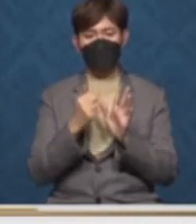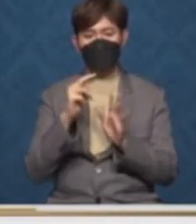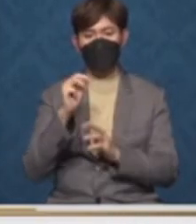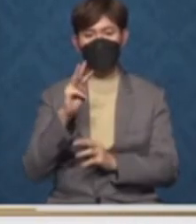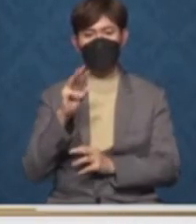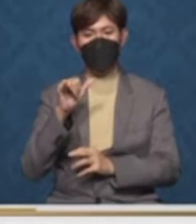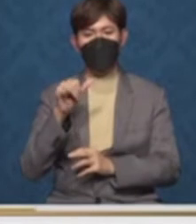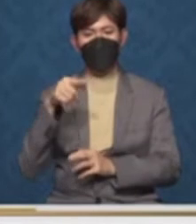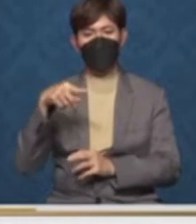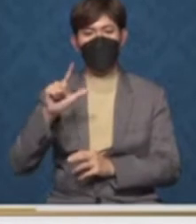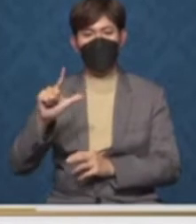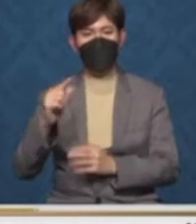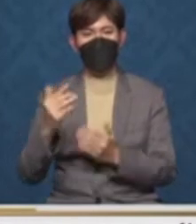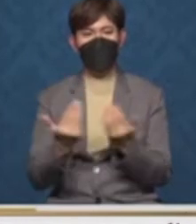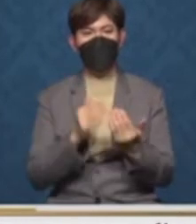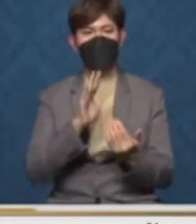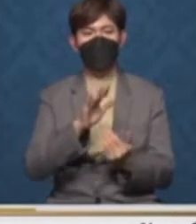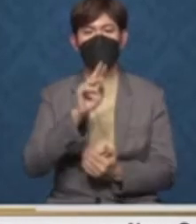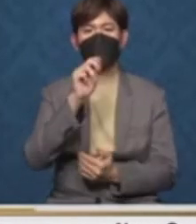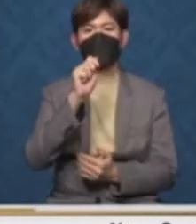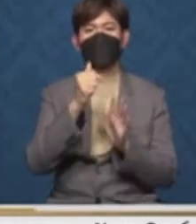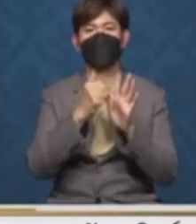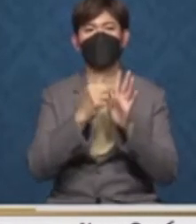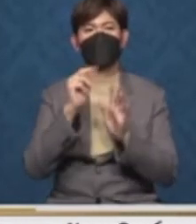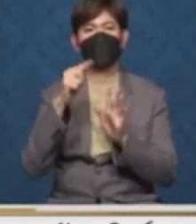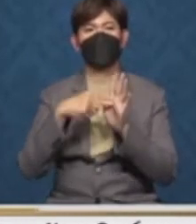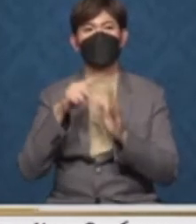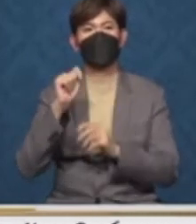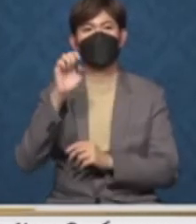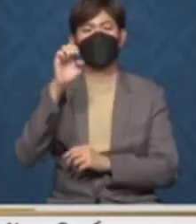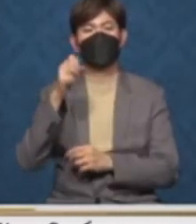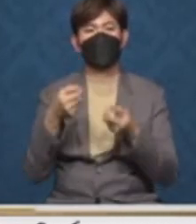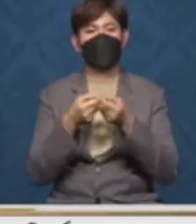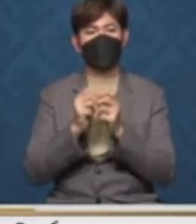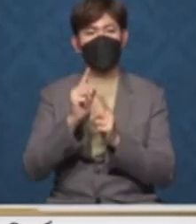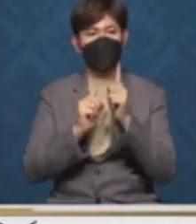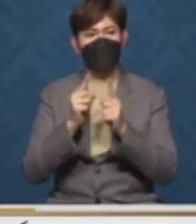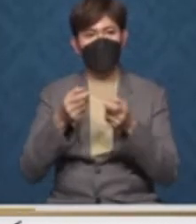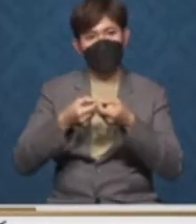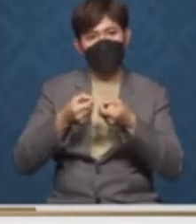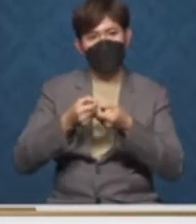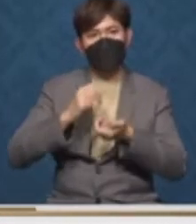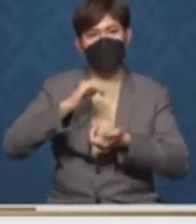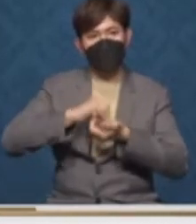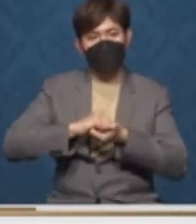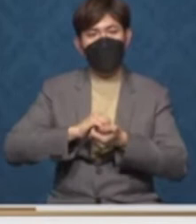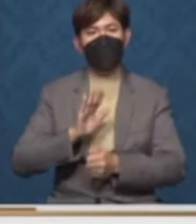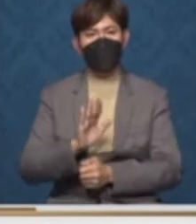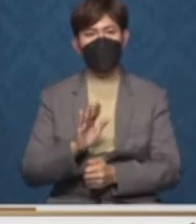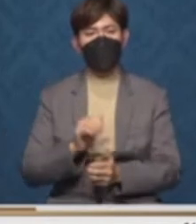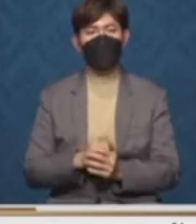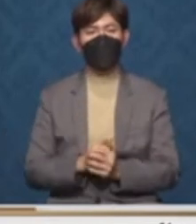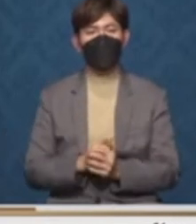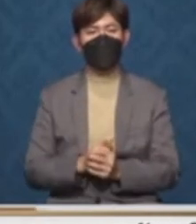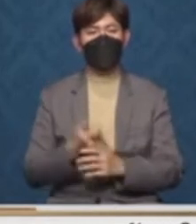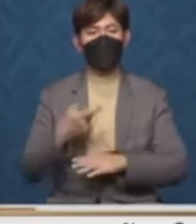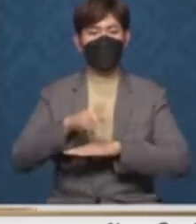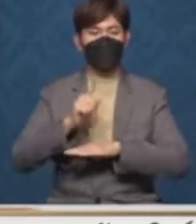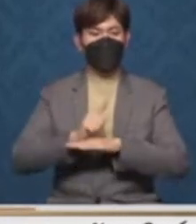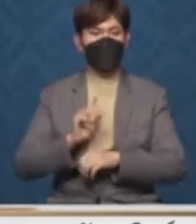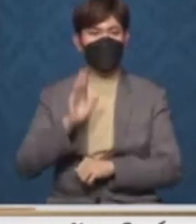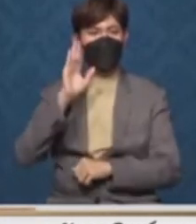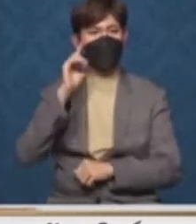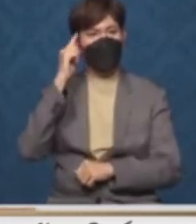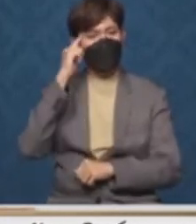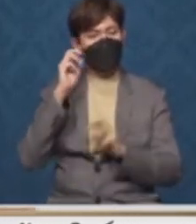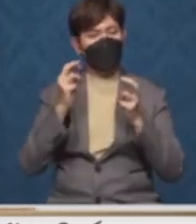กายนะครับเป็นลูกชายของนายอานัทอํานวยพลเนี่ย เ ป็นผู้ถือหุ้นในบริษัทสกาย ICT ครับยุทธพงศ์ครับ ครับ ครับผมคิดว่าภายนอกไปแ